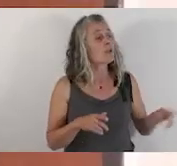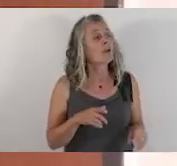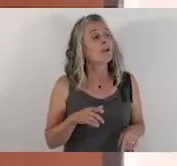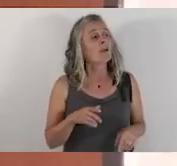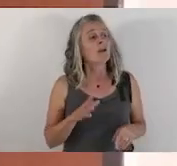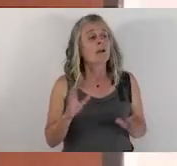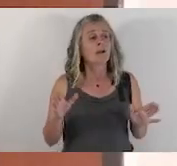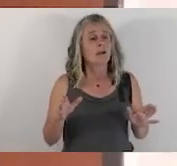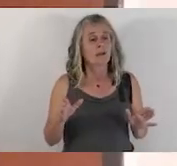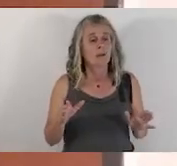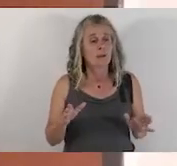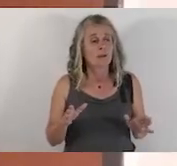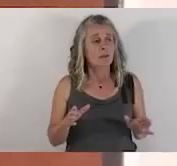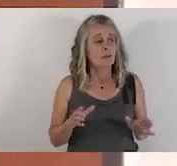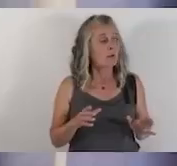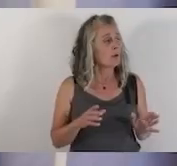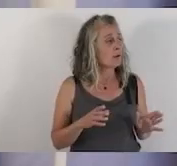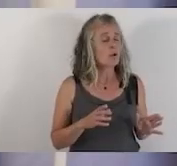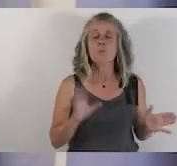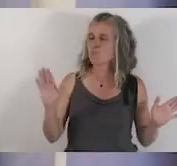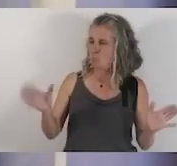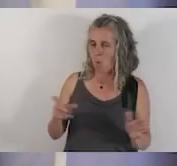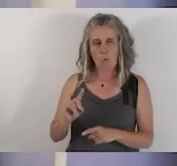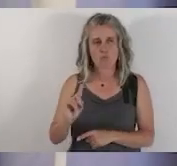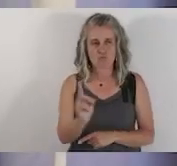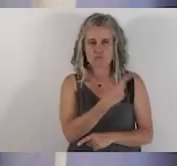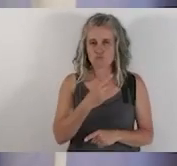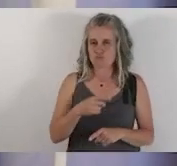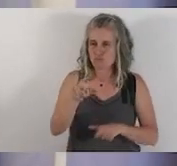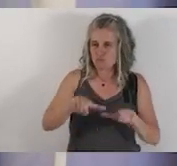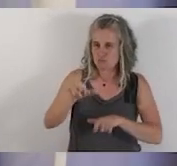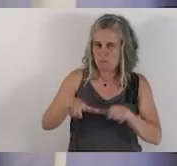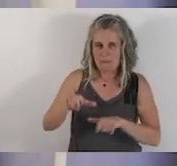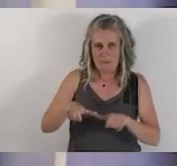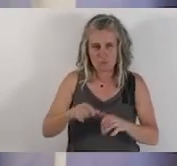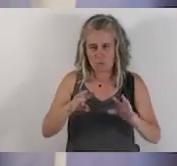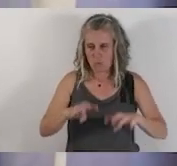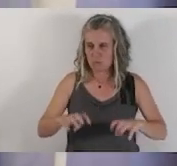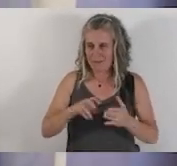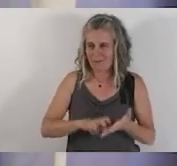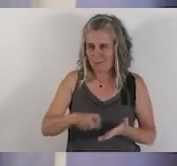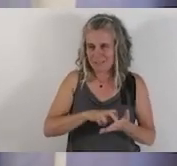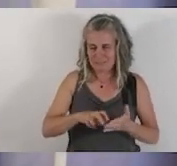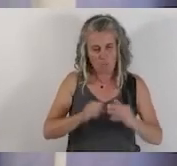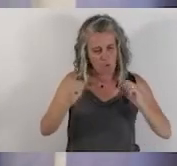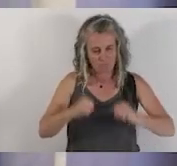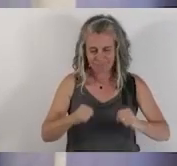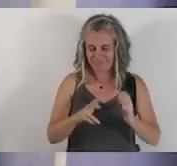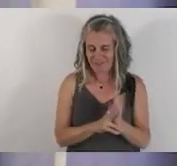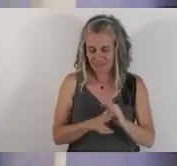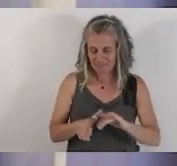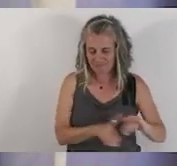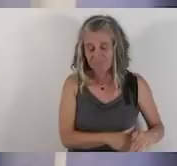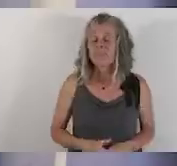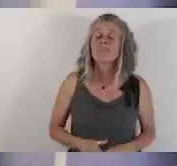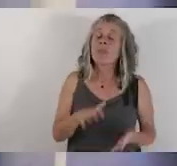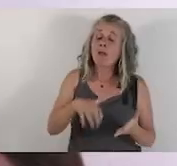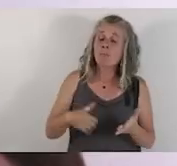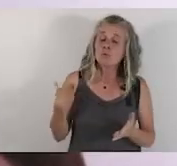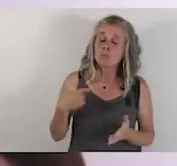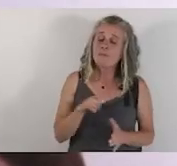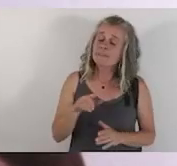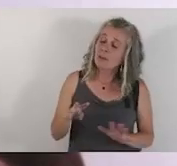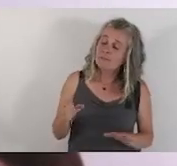Allez, c'est noté. Allez. Et donc avis favorable du Conseil d'arrondissement. Le rapport 29, Madame Fréchel. Le rapport 29 est un